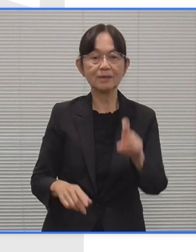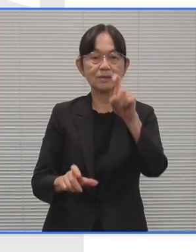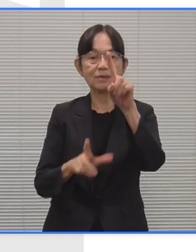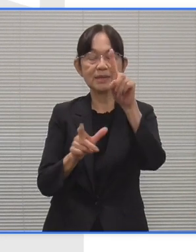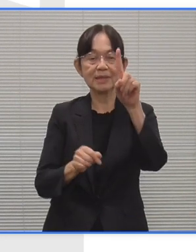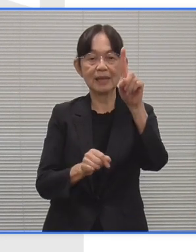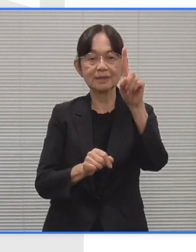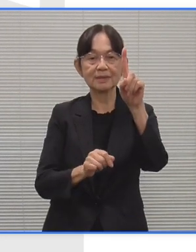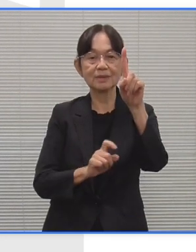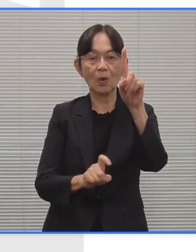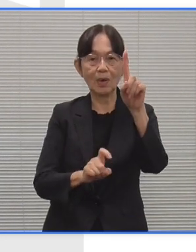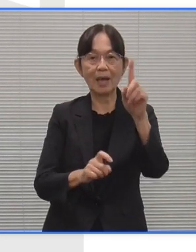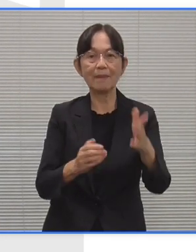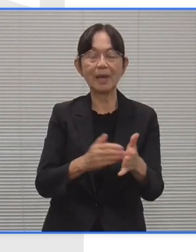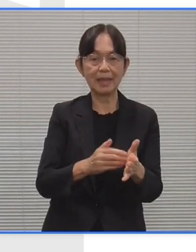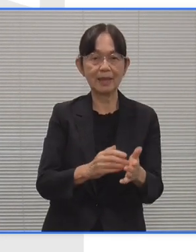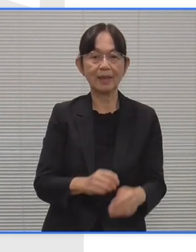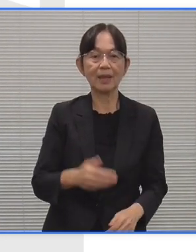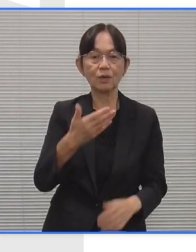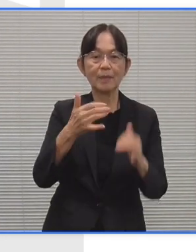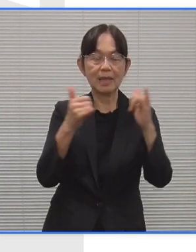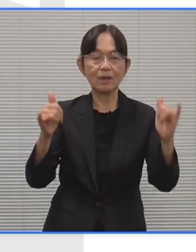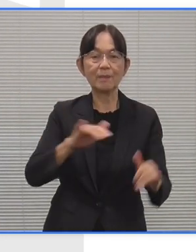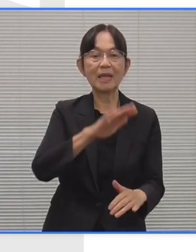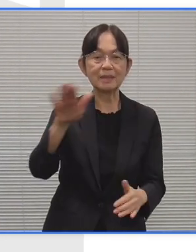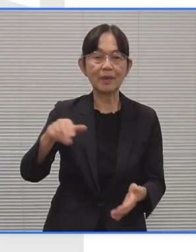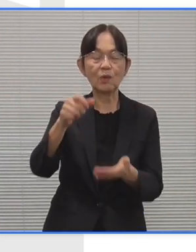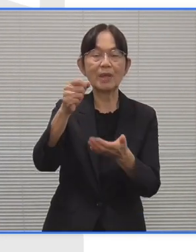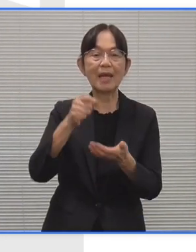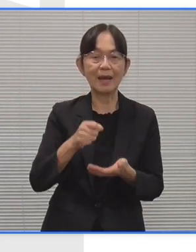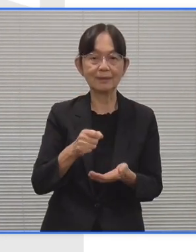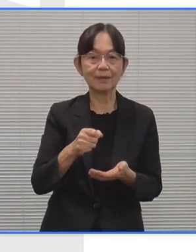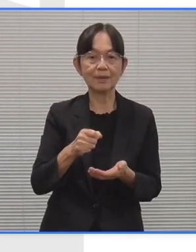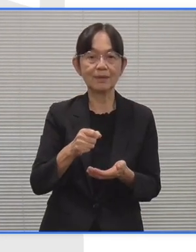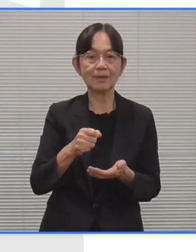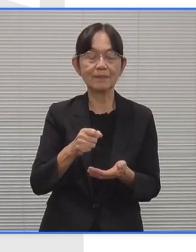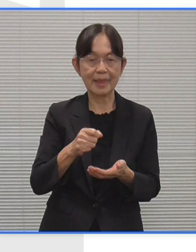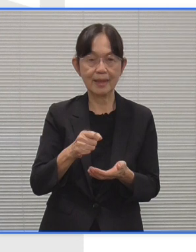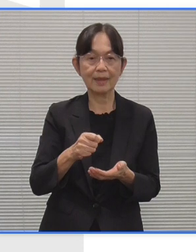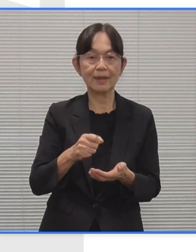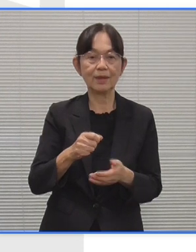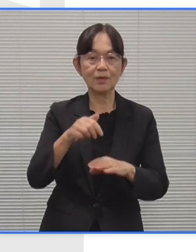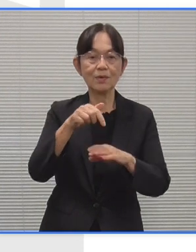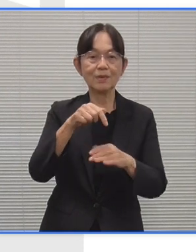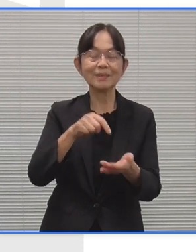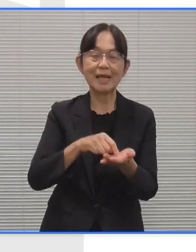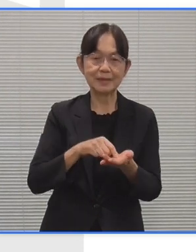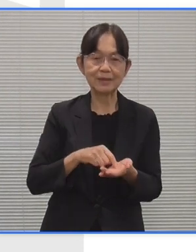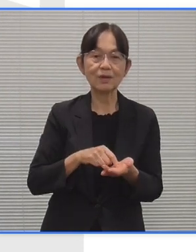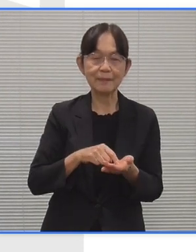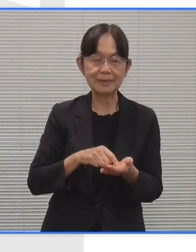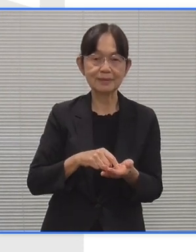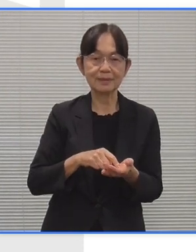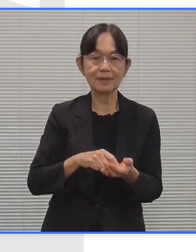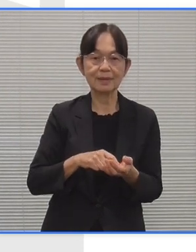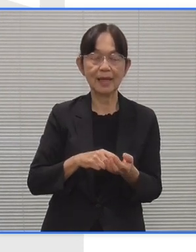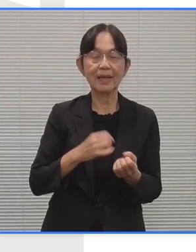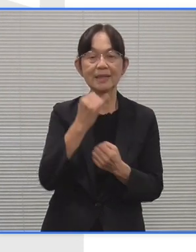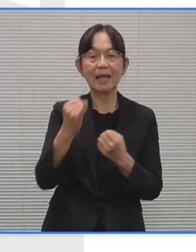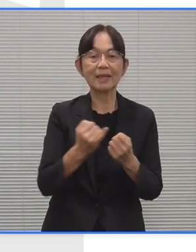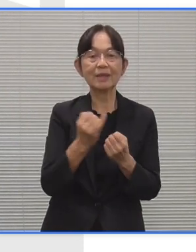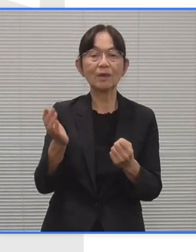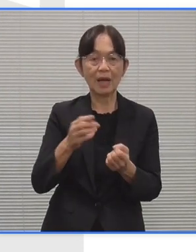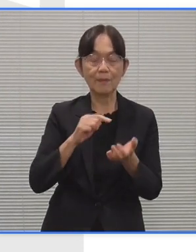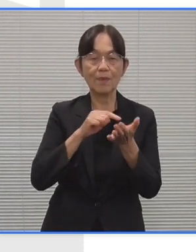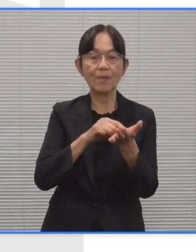まで、区民の皆様の提案を広く受け付けております。インターネットからもでき